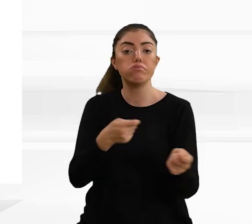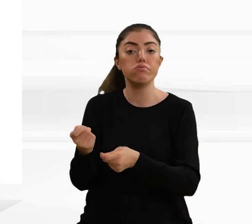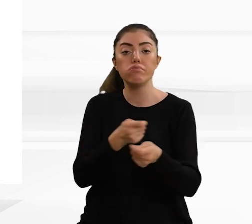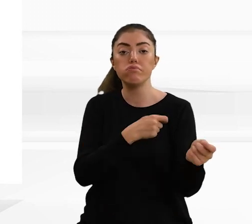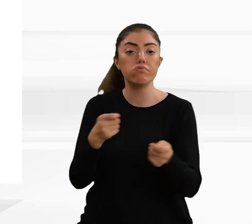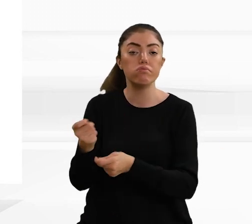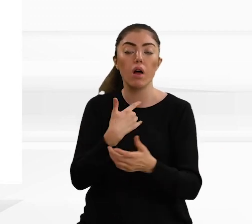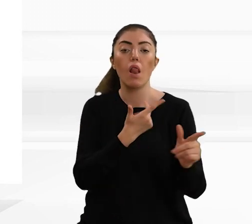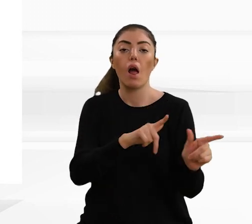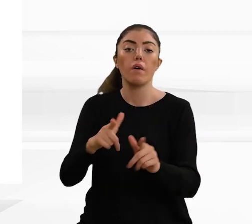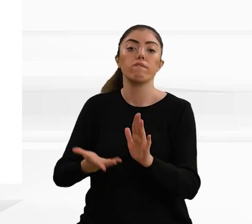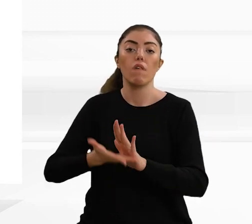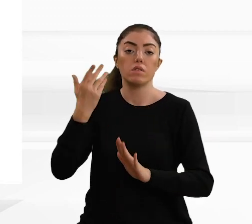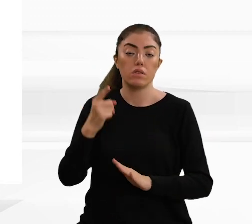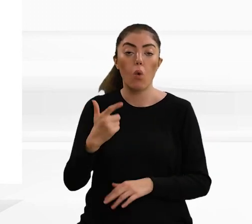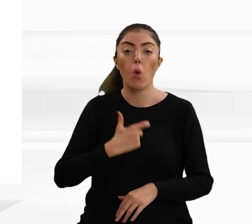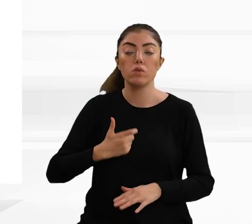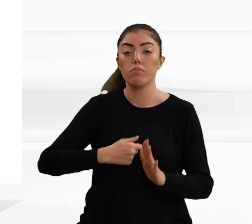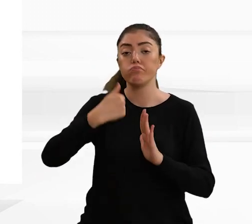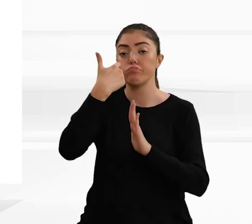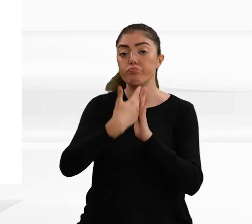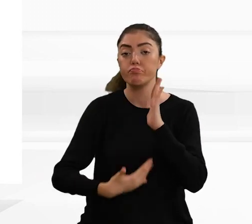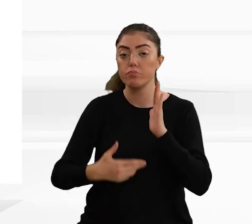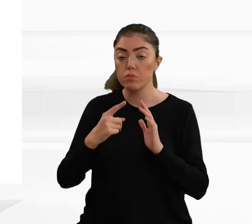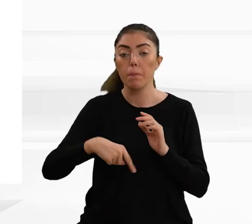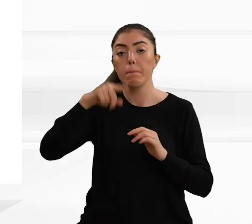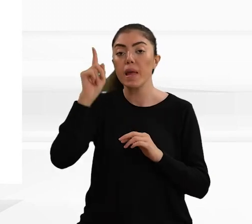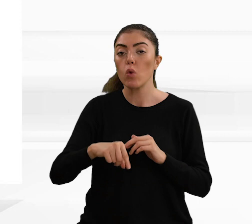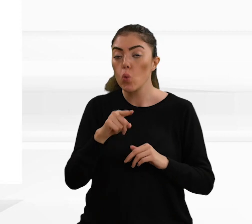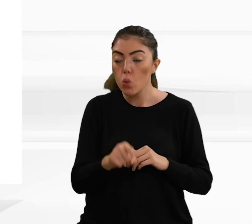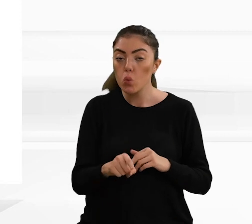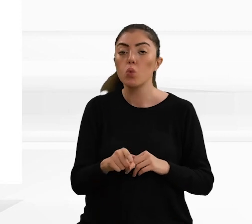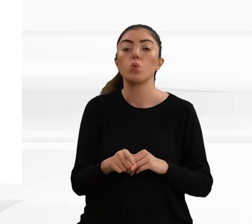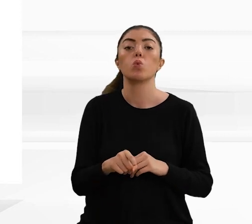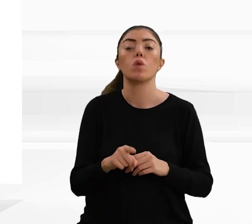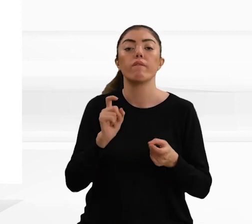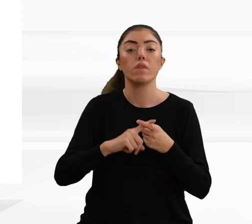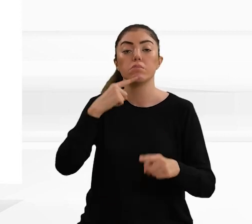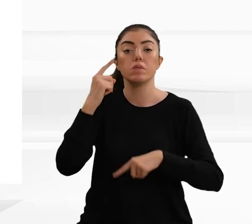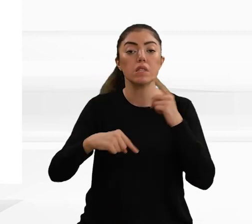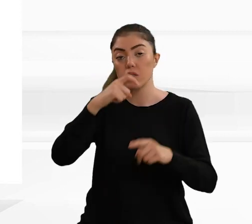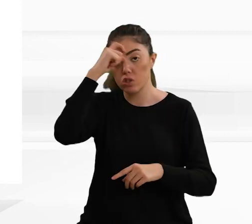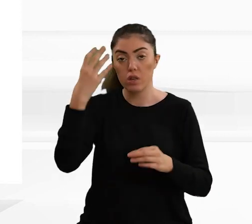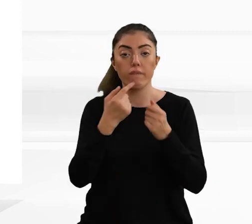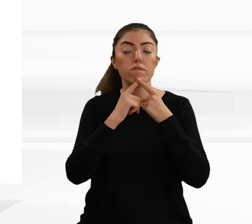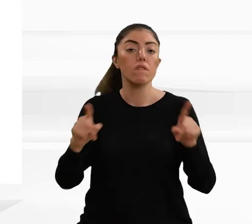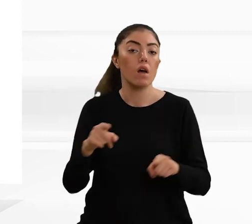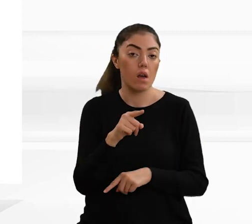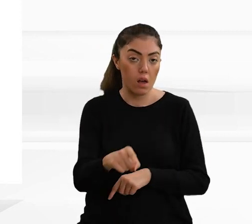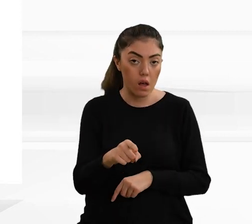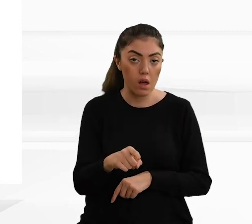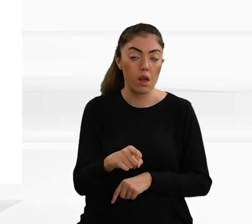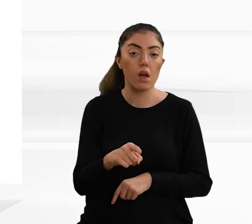fazladır özelliklerde Geçen günlük ve yıllık sıcaklık farkları